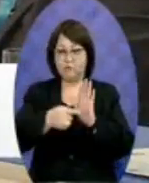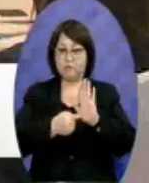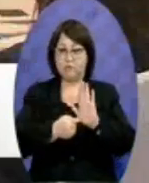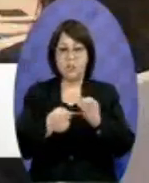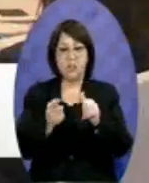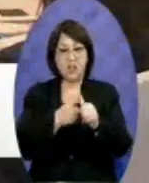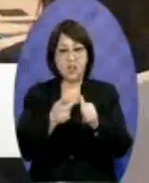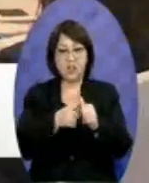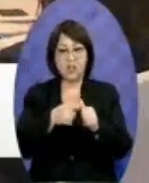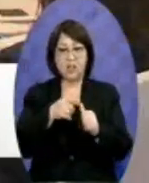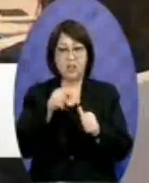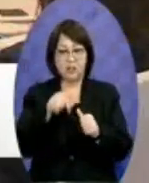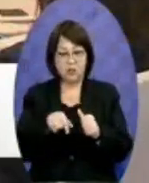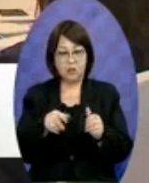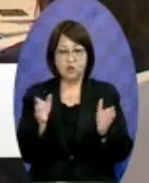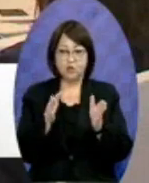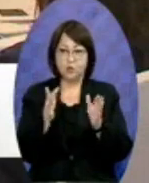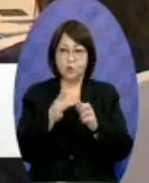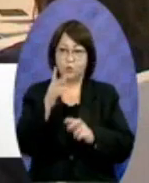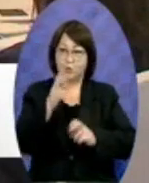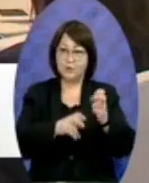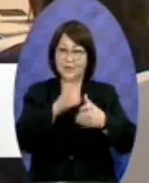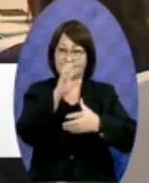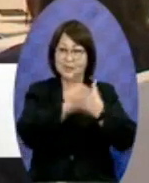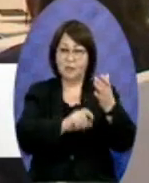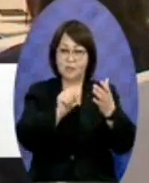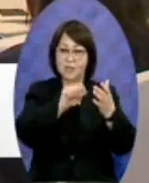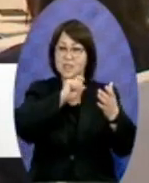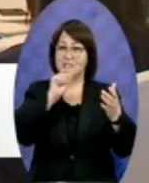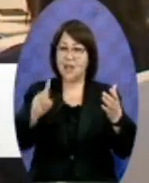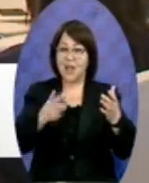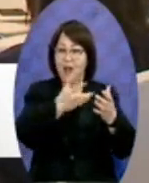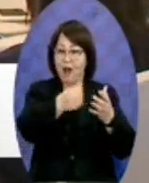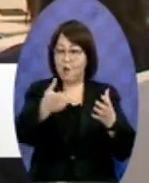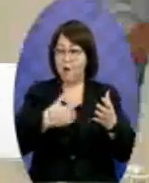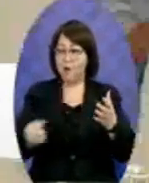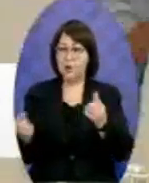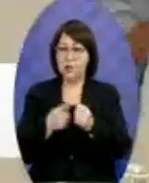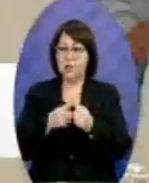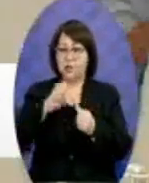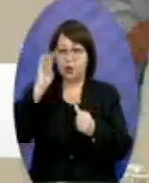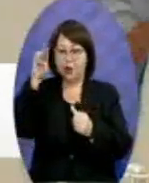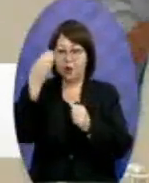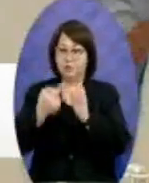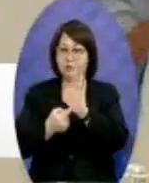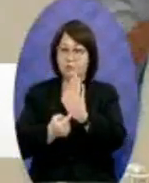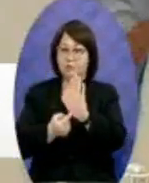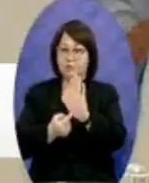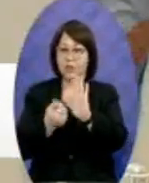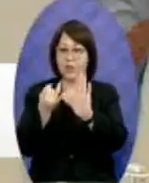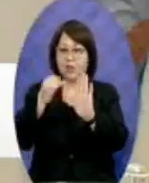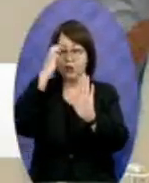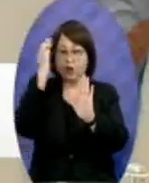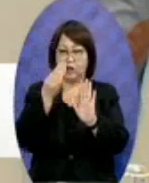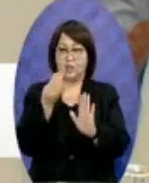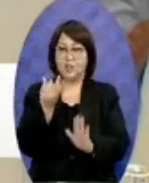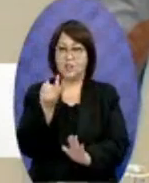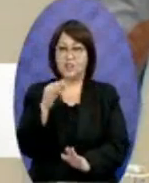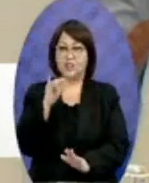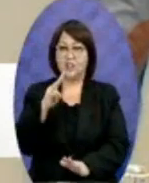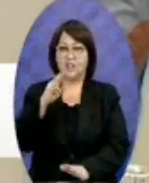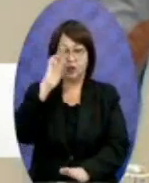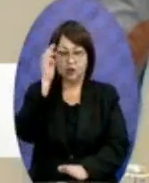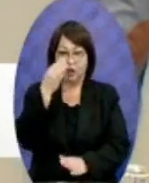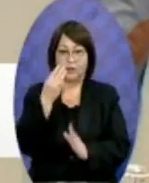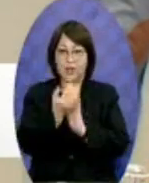хүмүүс энэ сангаас зээл авсан? Авсан зээл нь үр дүнтэй зарцуулагдж байгаа хэсэг нь хүн бүрт нээлттэй байдаг. Гэтэл манай улсад ийм мэдээлэл байдгүй.